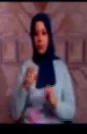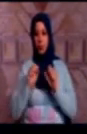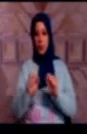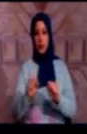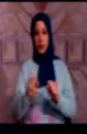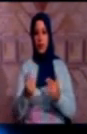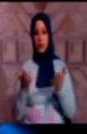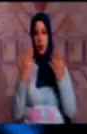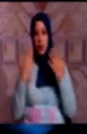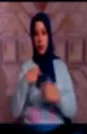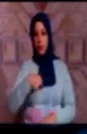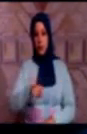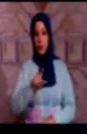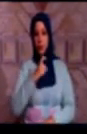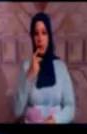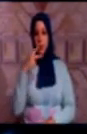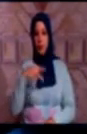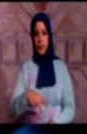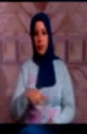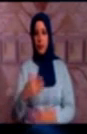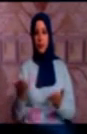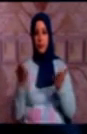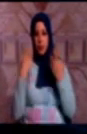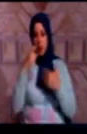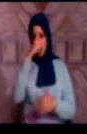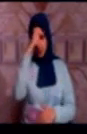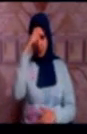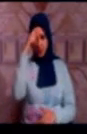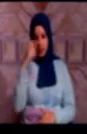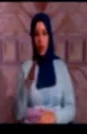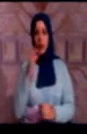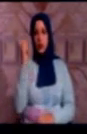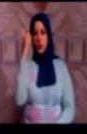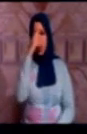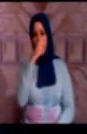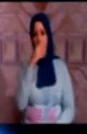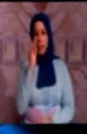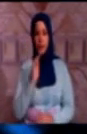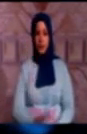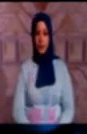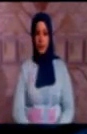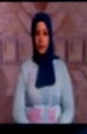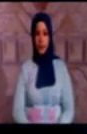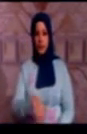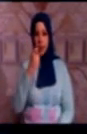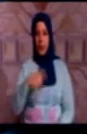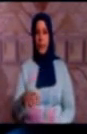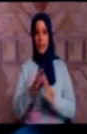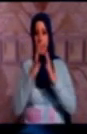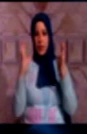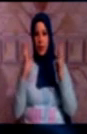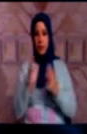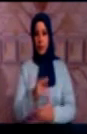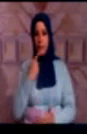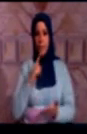فعلى مدار شهر 8 هيكون في موجات شديده الحراره ممكن ترتفع فيها درجات الحراره بالشكل الكبير لكن مش هتكون بنفس